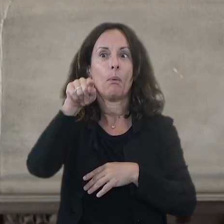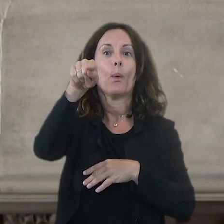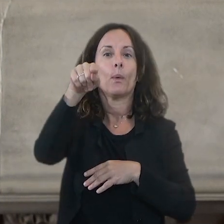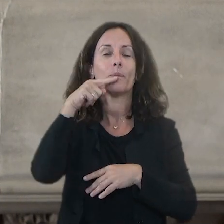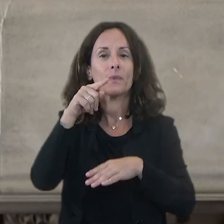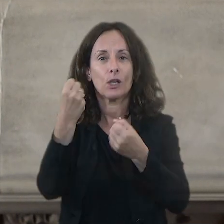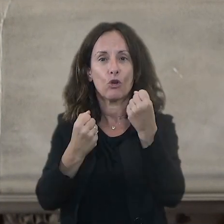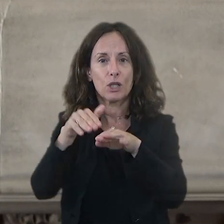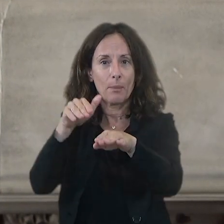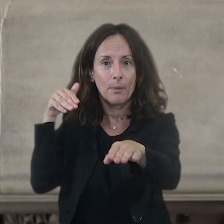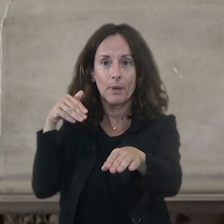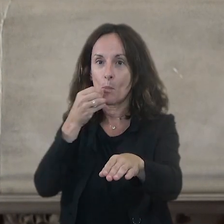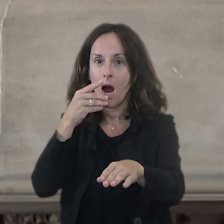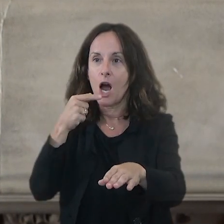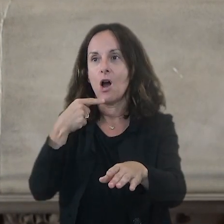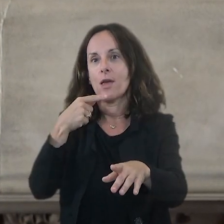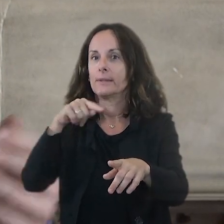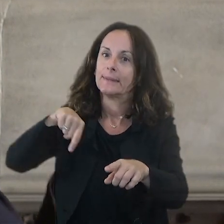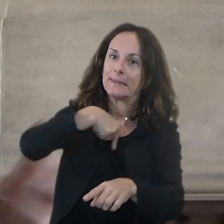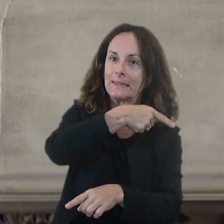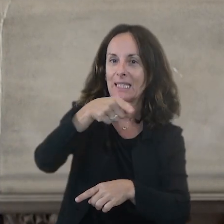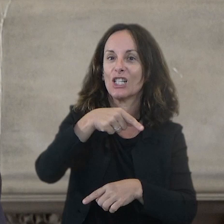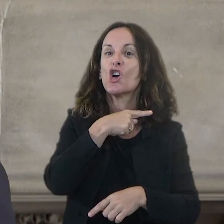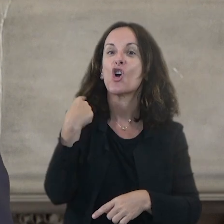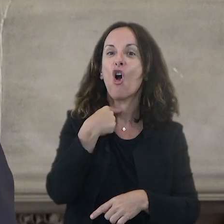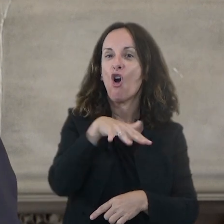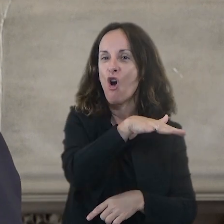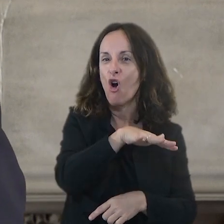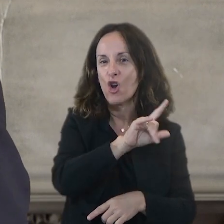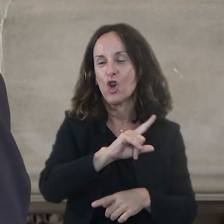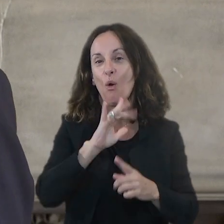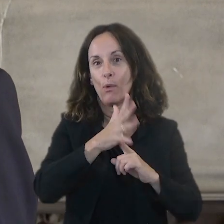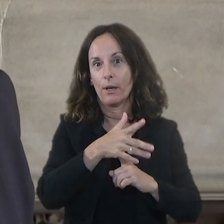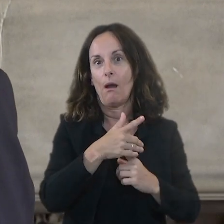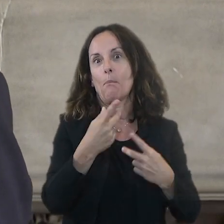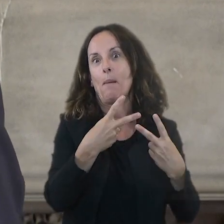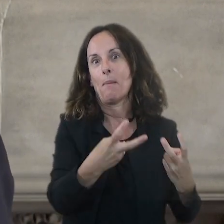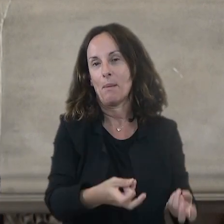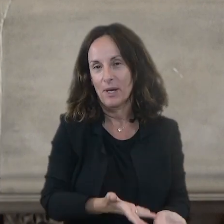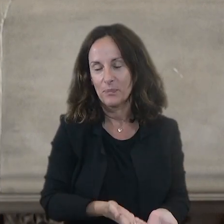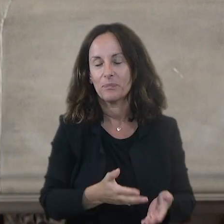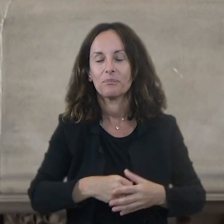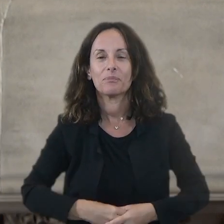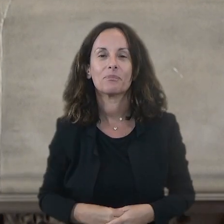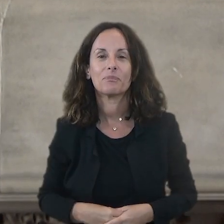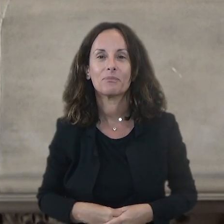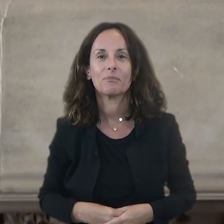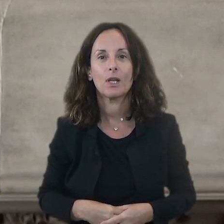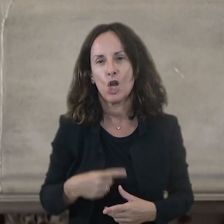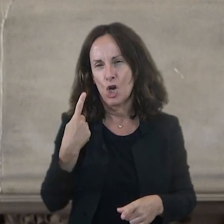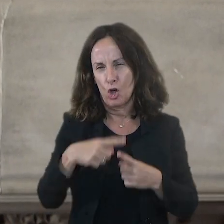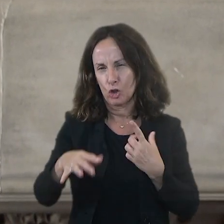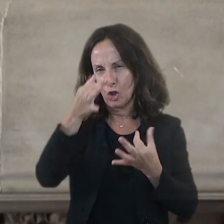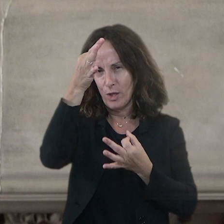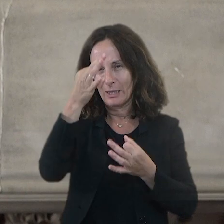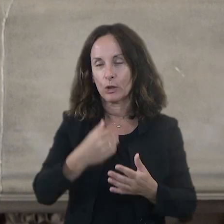no agafar aquest coll de botella, aquest embòs, decideixen anar per altres vies. Al igual que també, si volen una altra dada, les diré